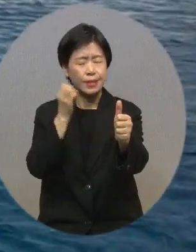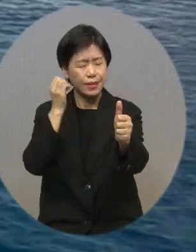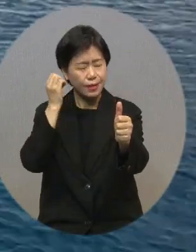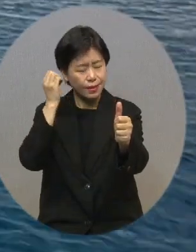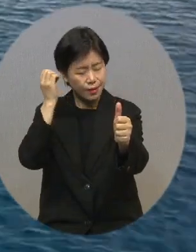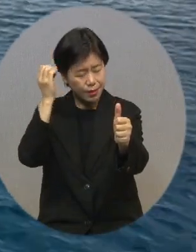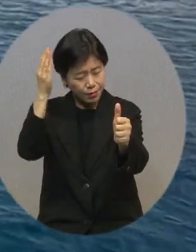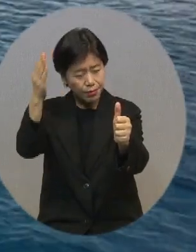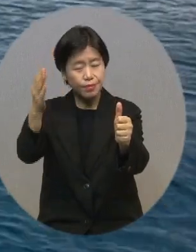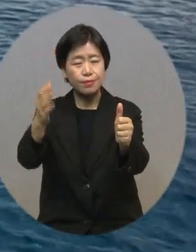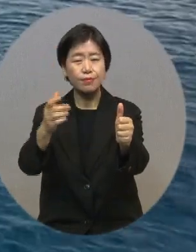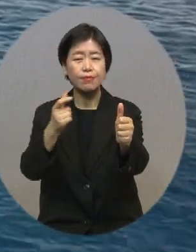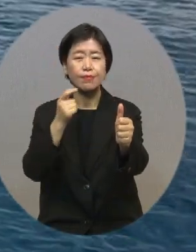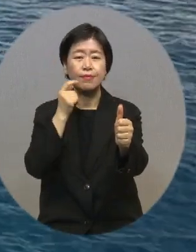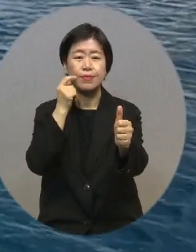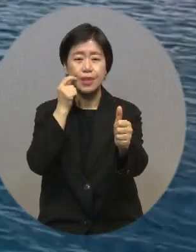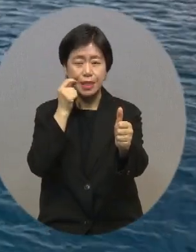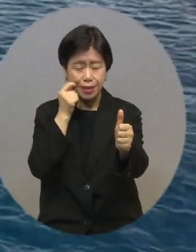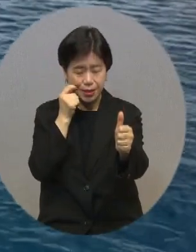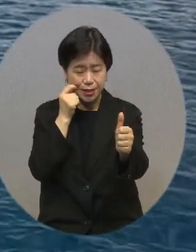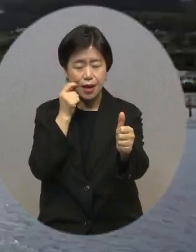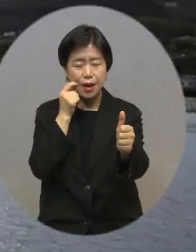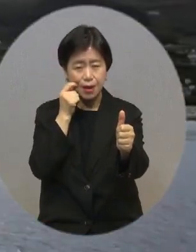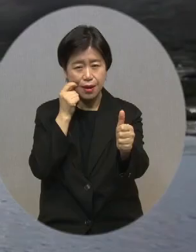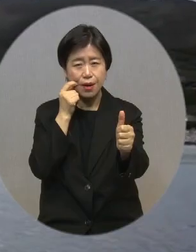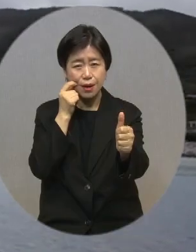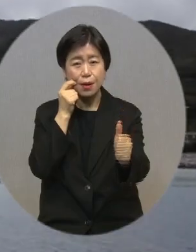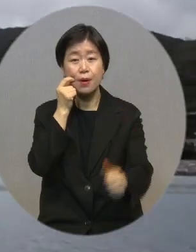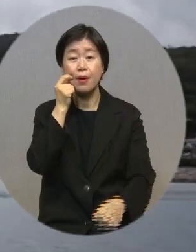사람을 잊지